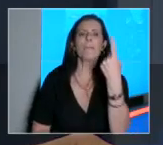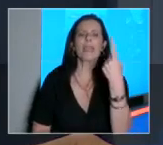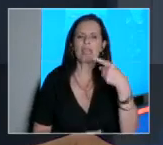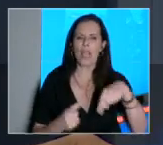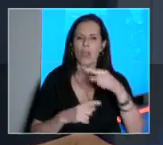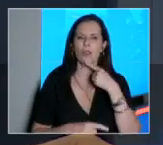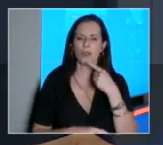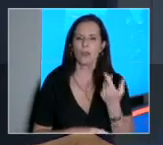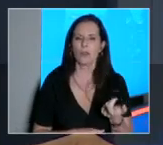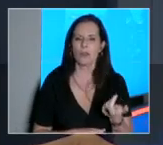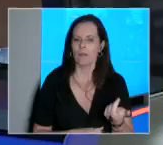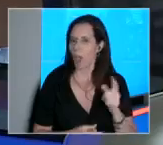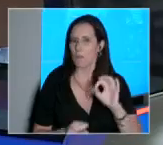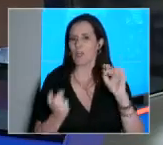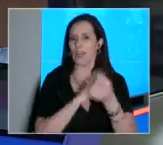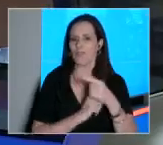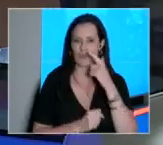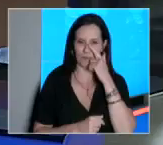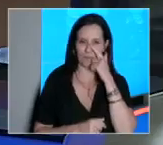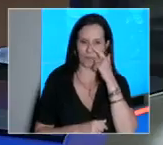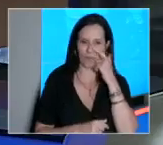פיתה, אמר לו, תן לי שתי שקיות.